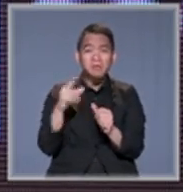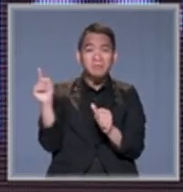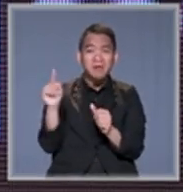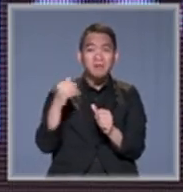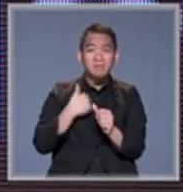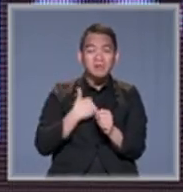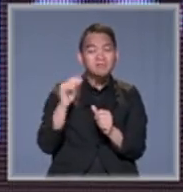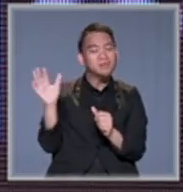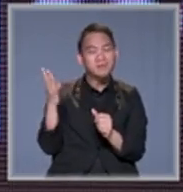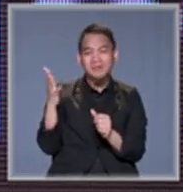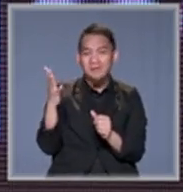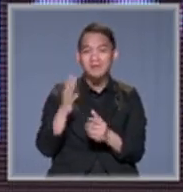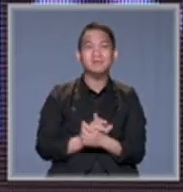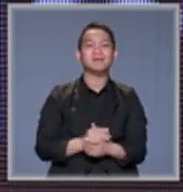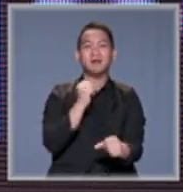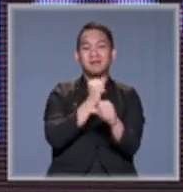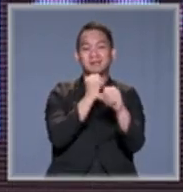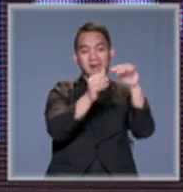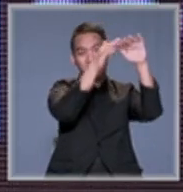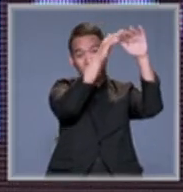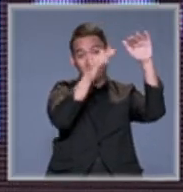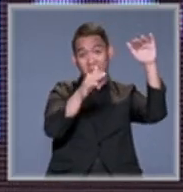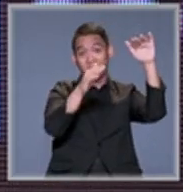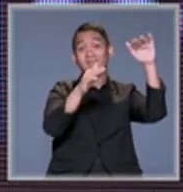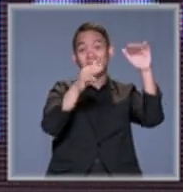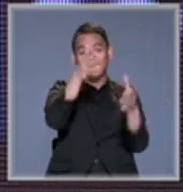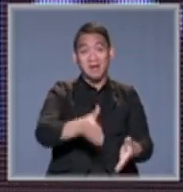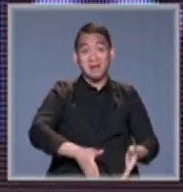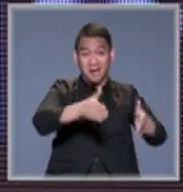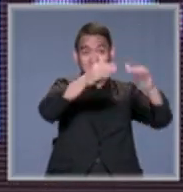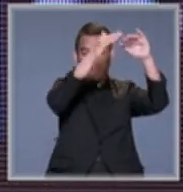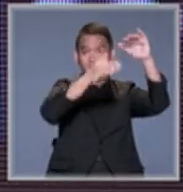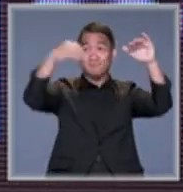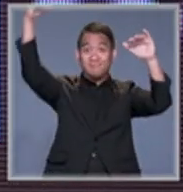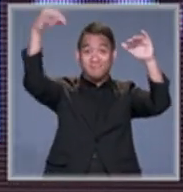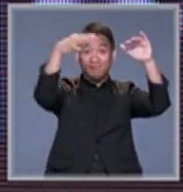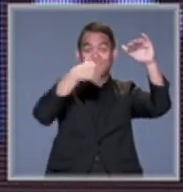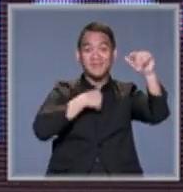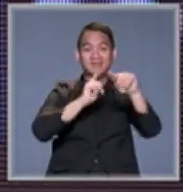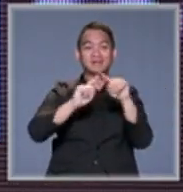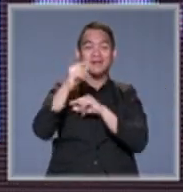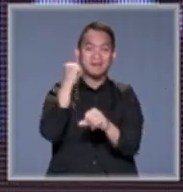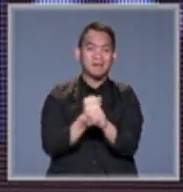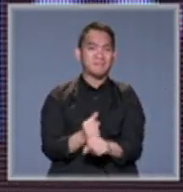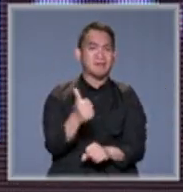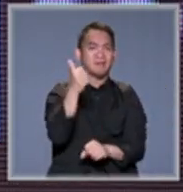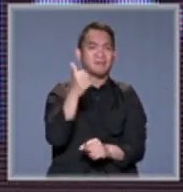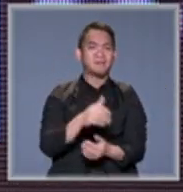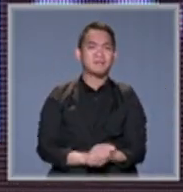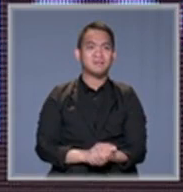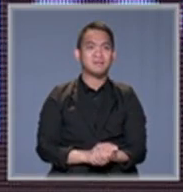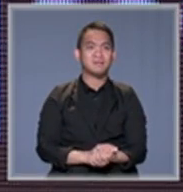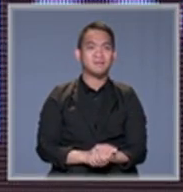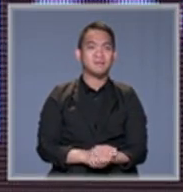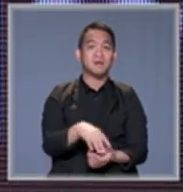ำนาญเรื่องของการตั้งแผงโซล่าบนดินซึ่งตรงนี้ก็เป็นอีกจุดหนึ่งที่ผมแอบกระซิบไปนิดนึงว่าการพั